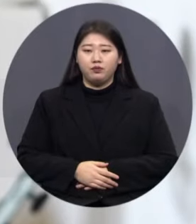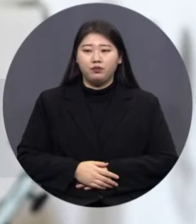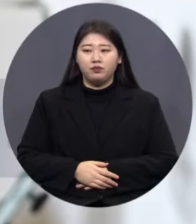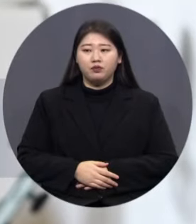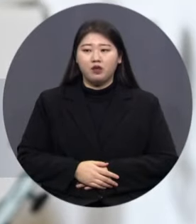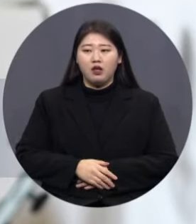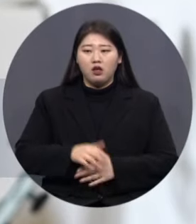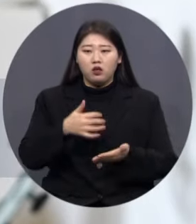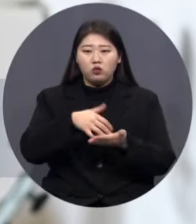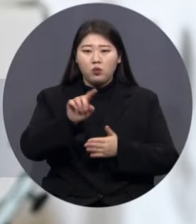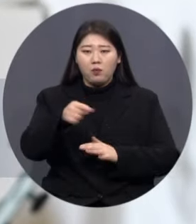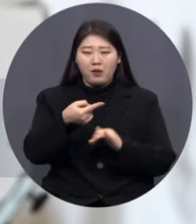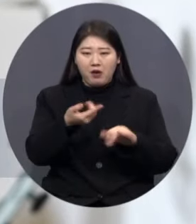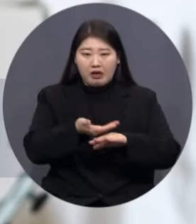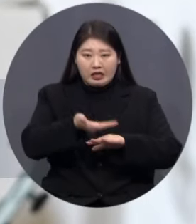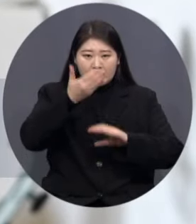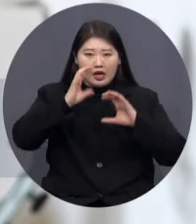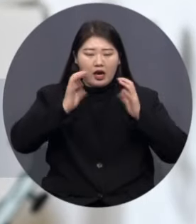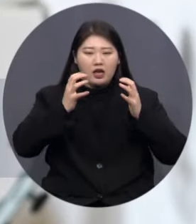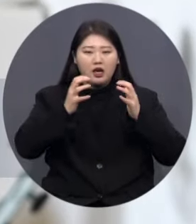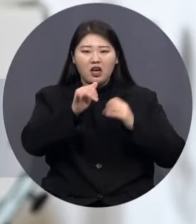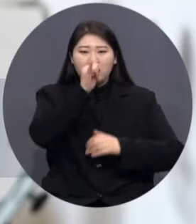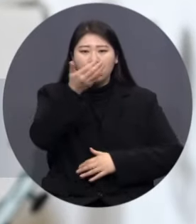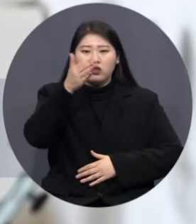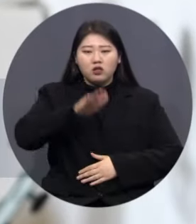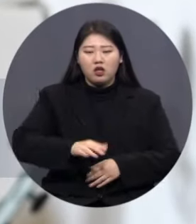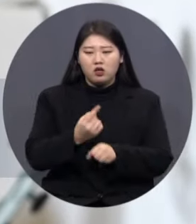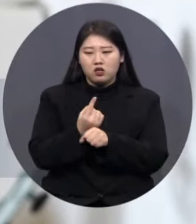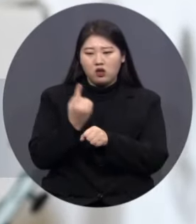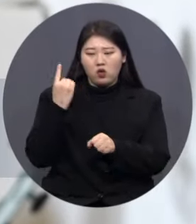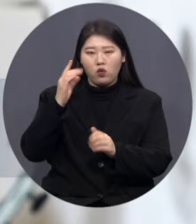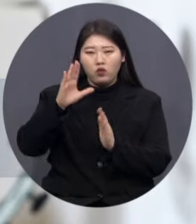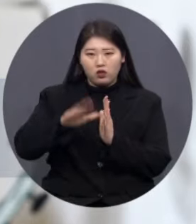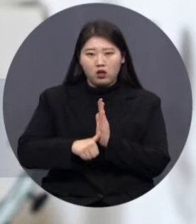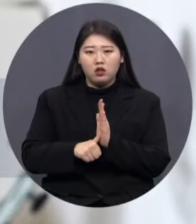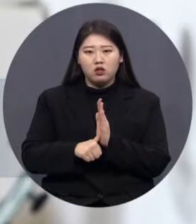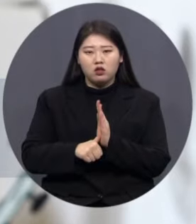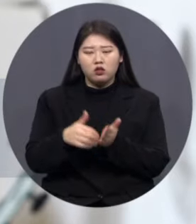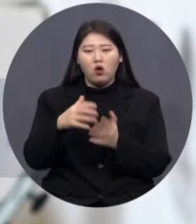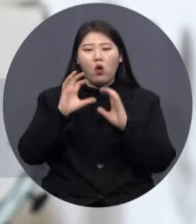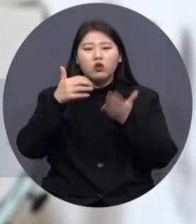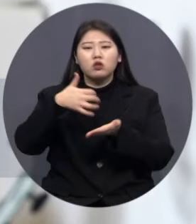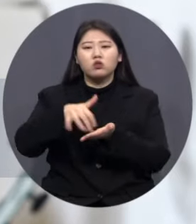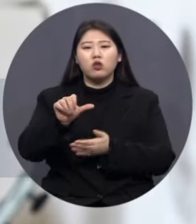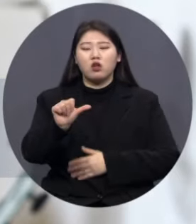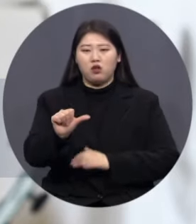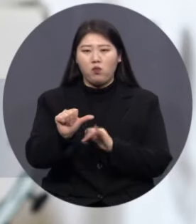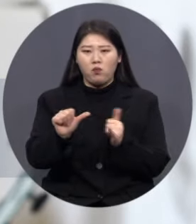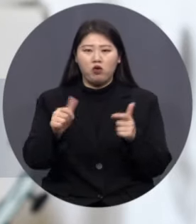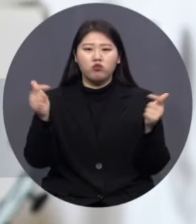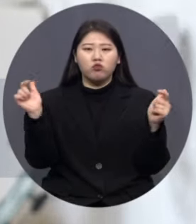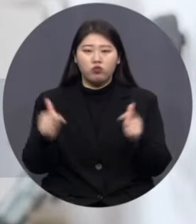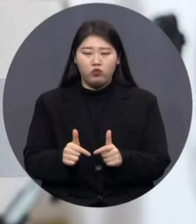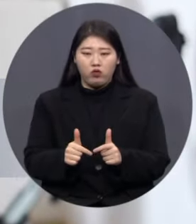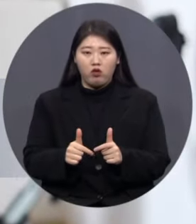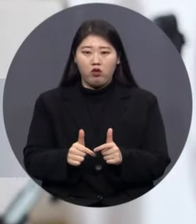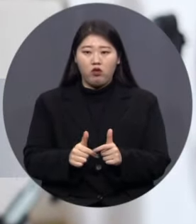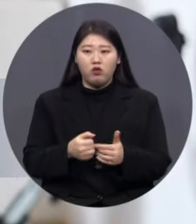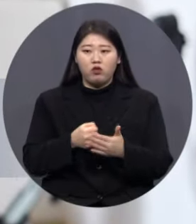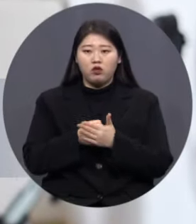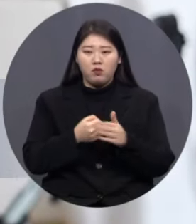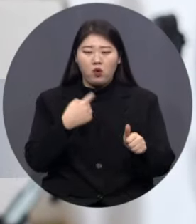이상이 원까지 있었는데 작년 같은 경우는 한명까지 원 들면서